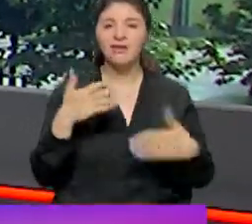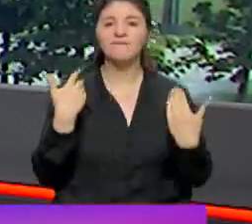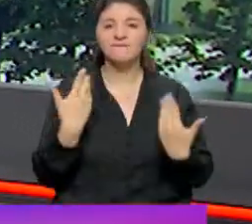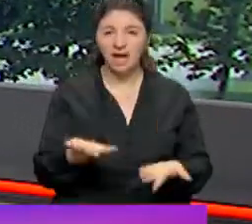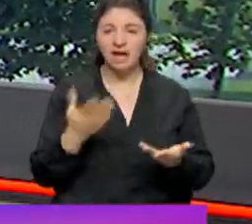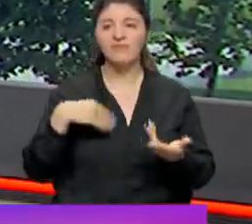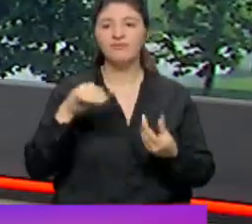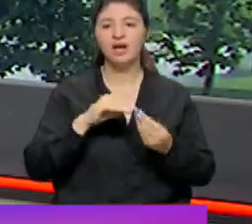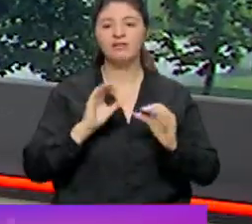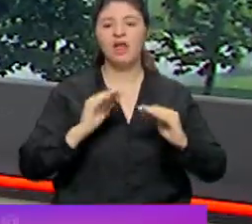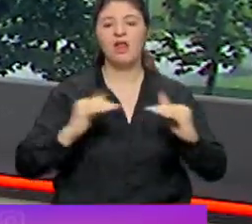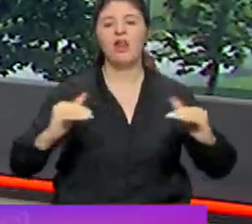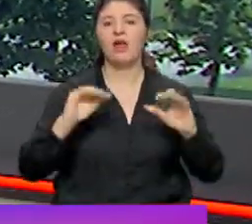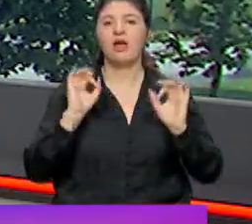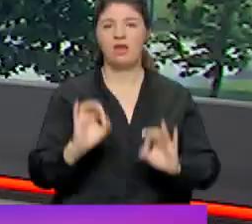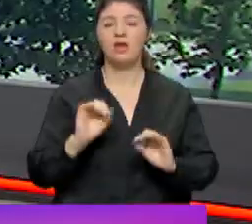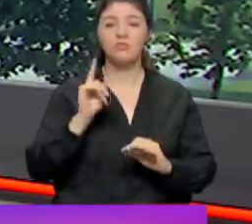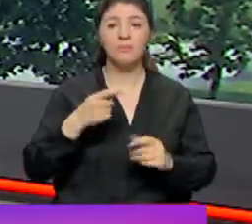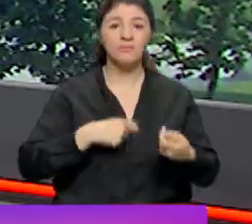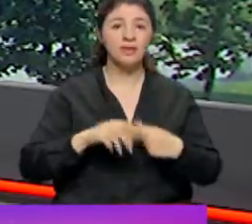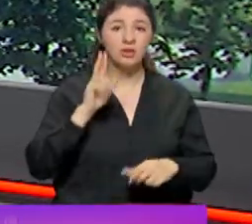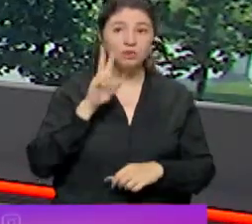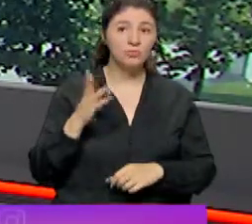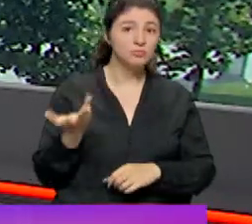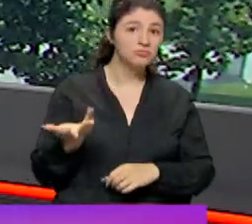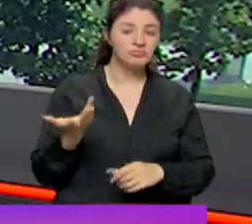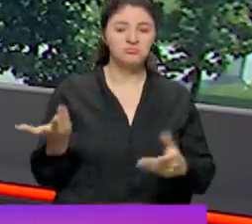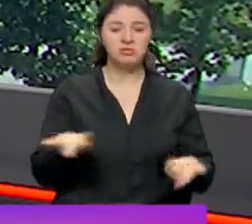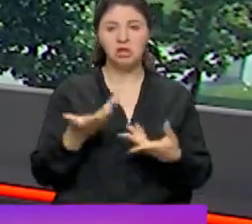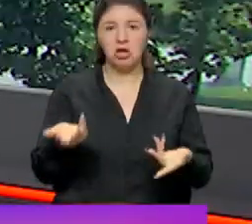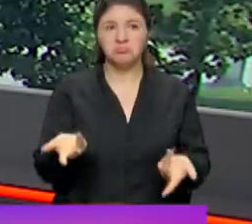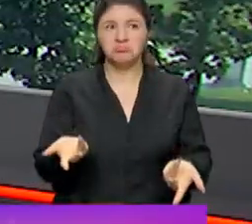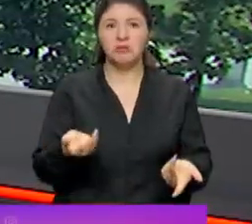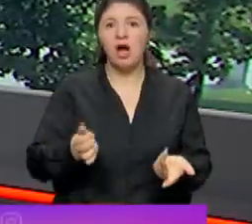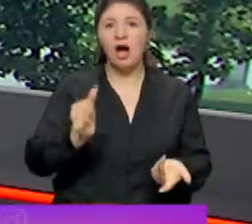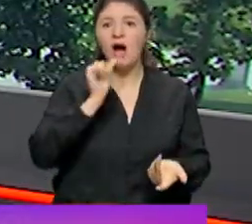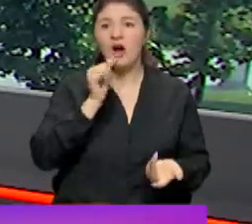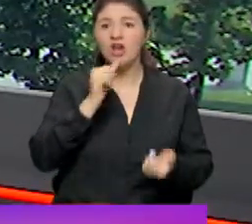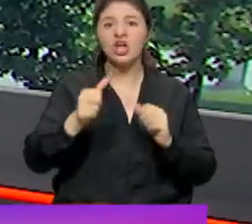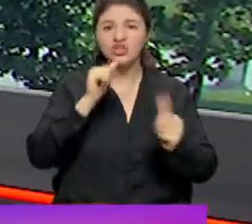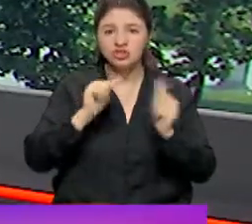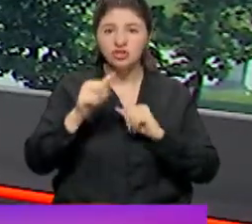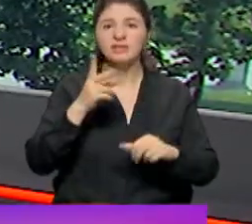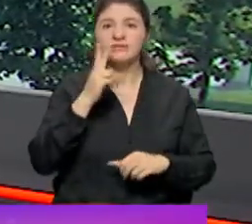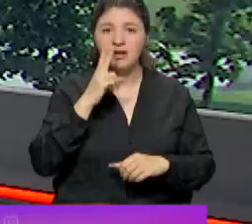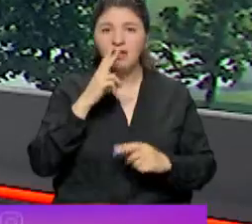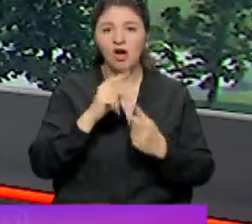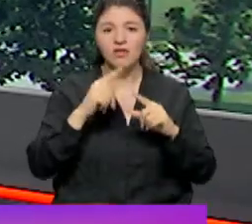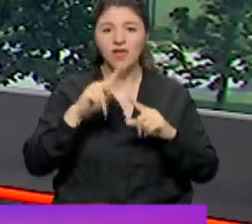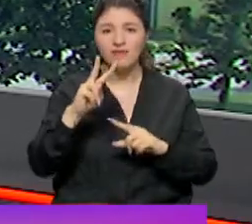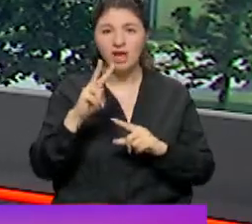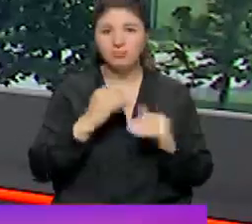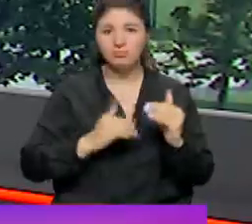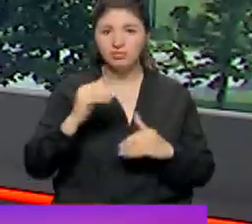faizleri sabit tuttular bunun piyasalara yansımaları mesela alkollü içkilerde Sigarada ÖTV